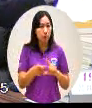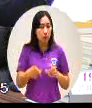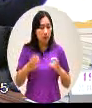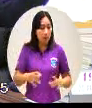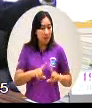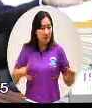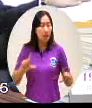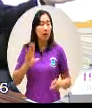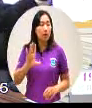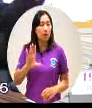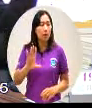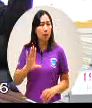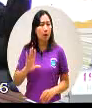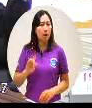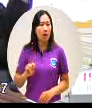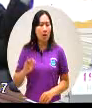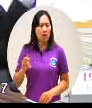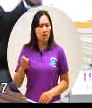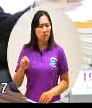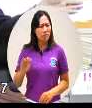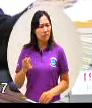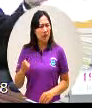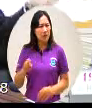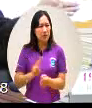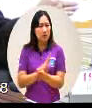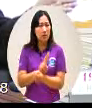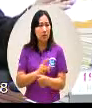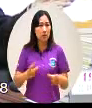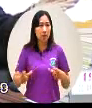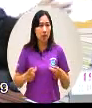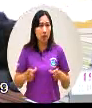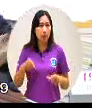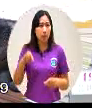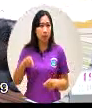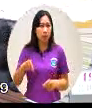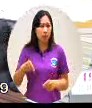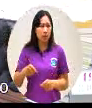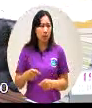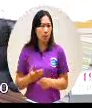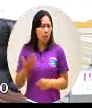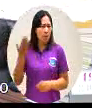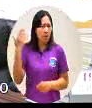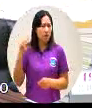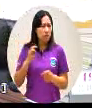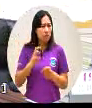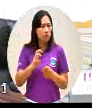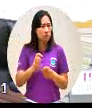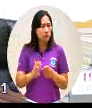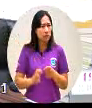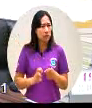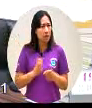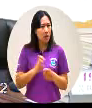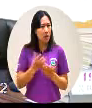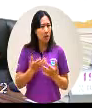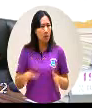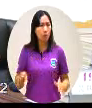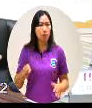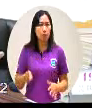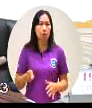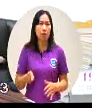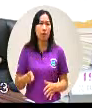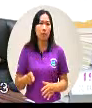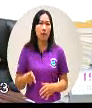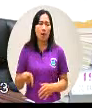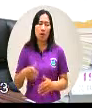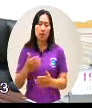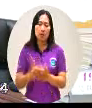门，你讲林门人对工业区35年来设立所减少的一挂，这个包